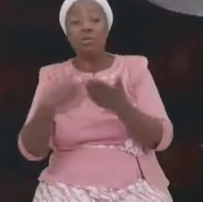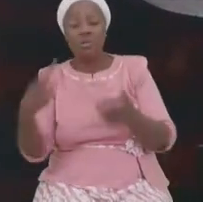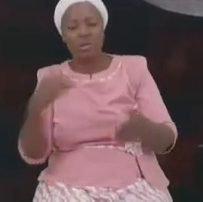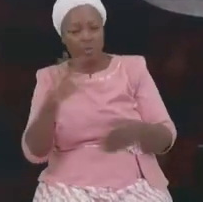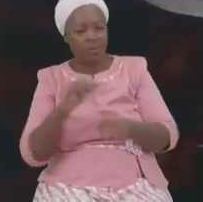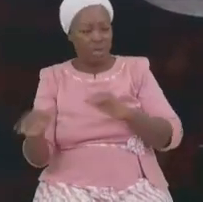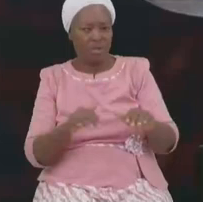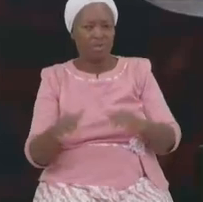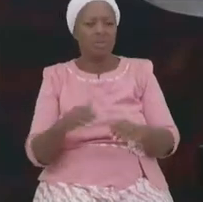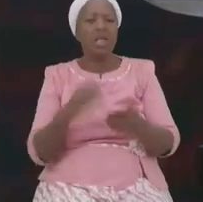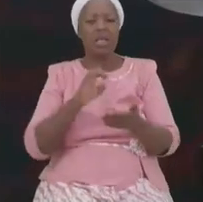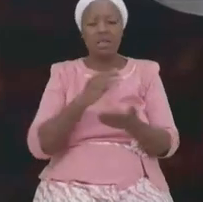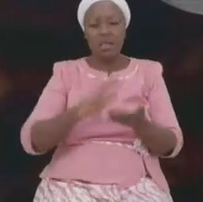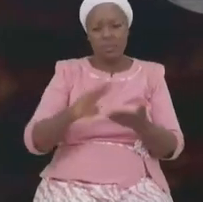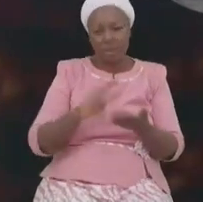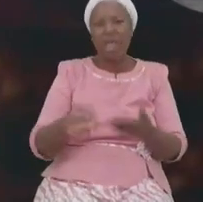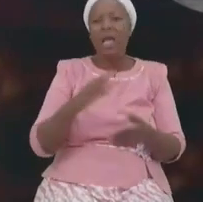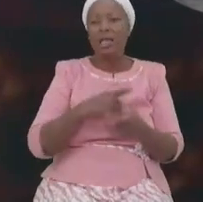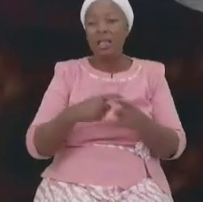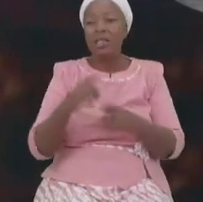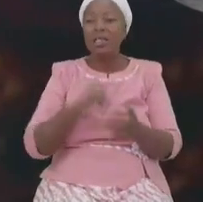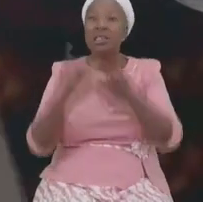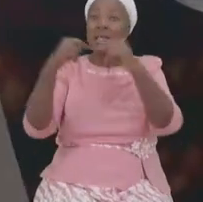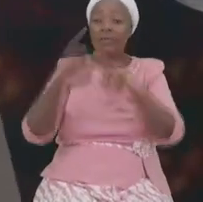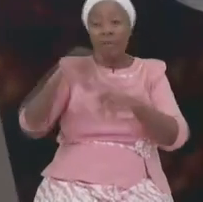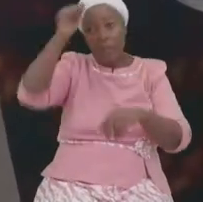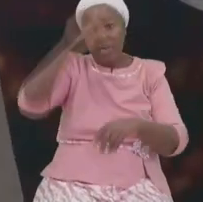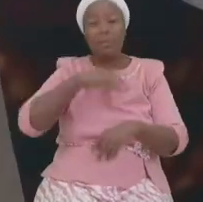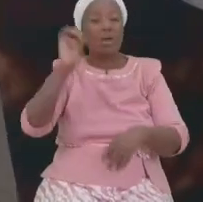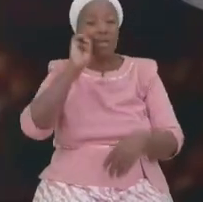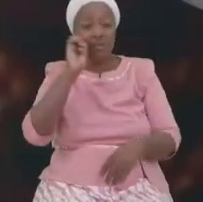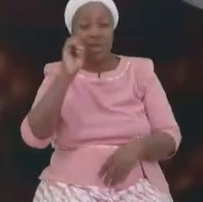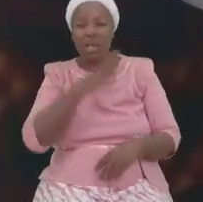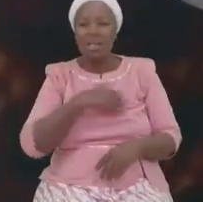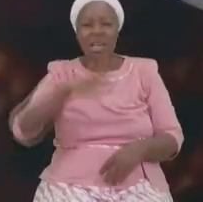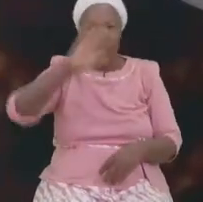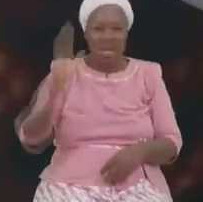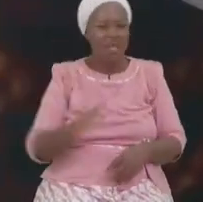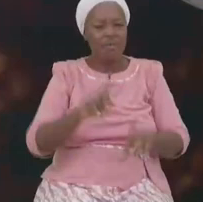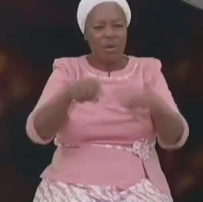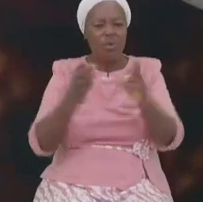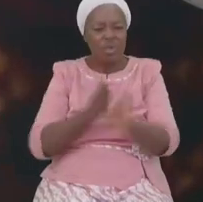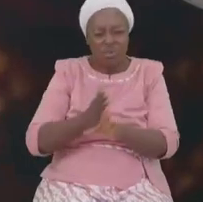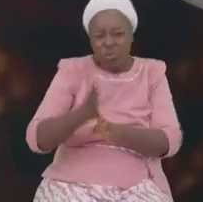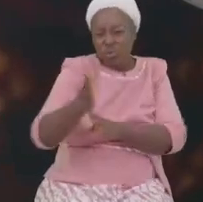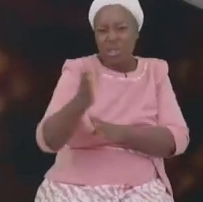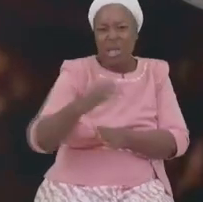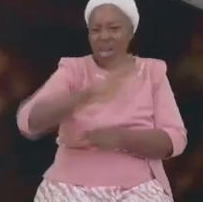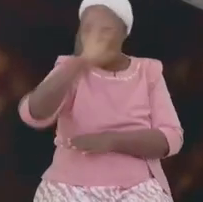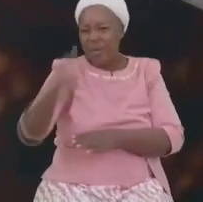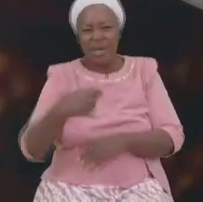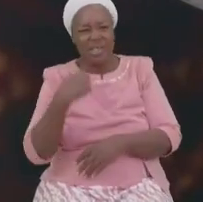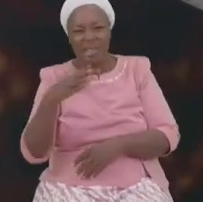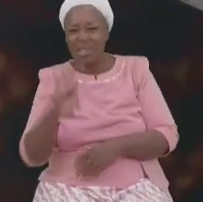Et conséquences. Donc c'est venu d'Adam et Ève. Qui ne va jamais directement. Qui ne dit jamais